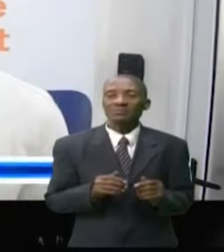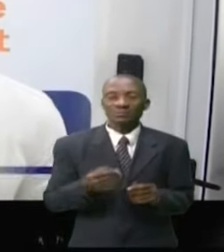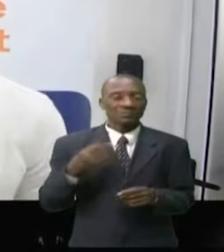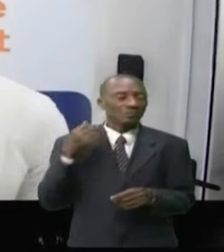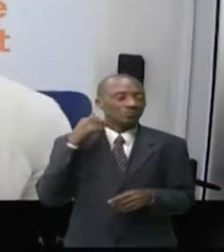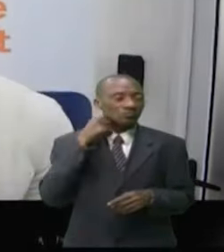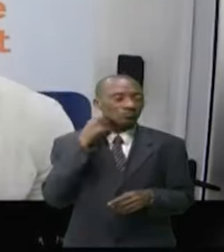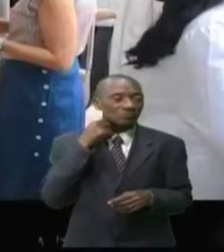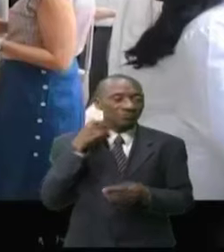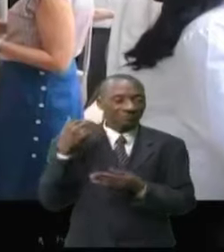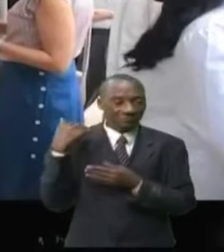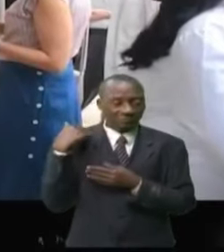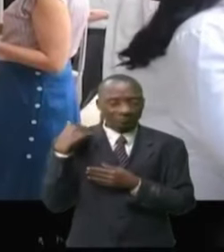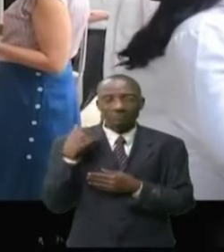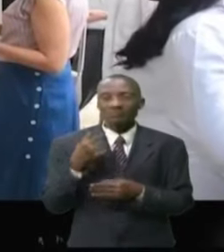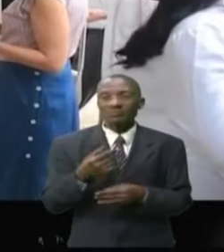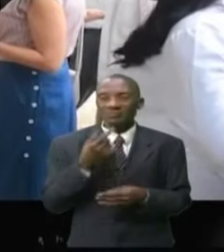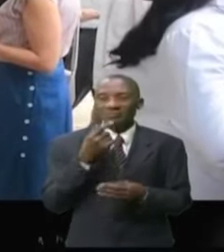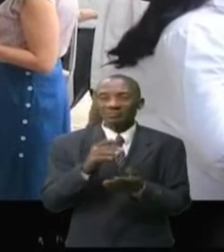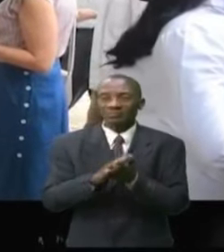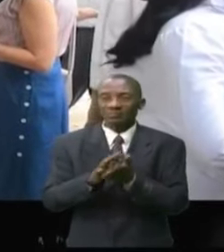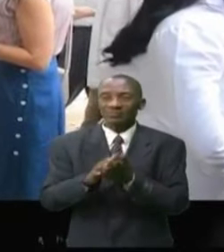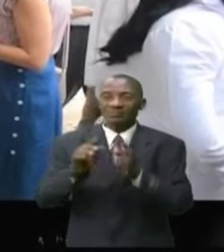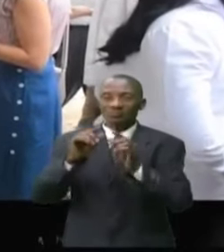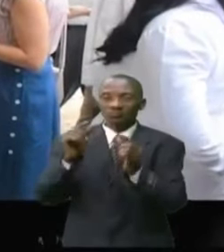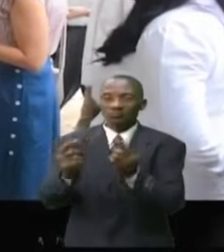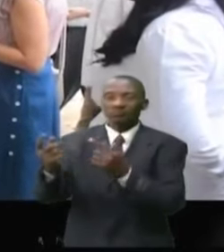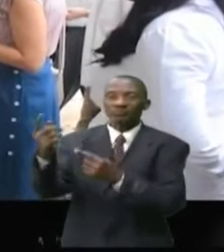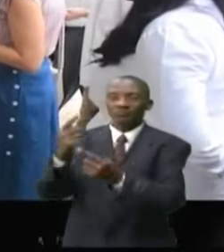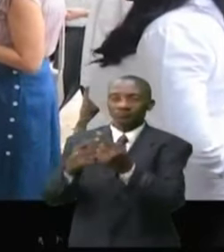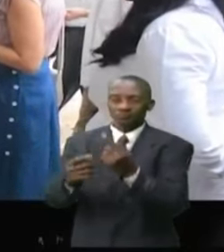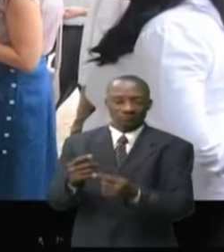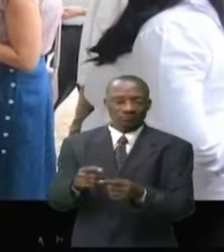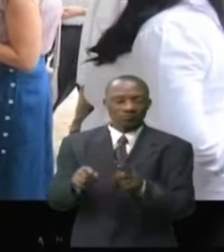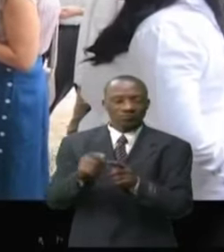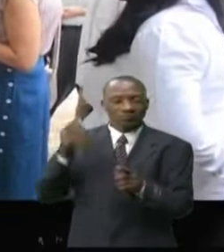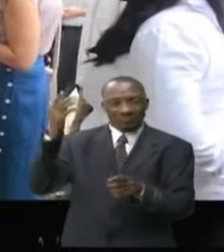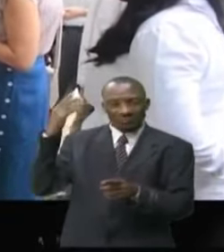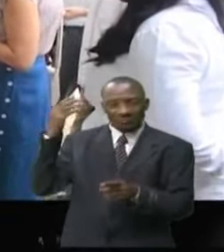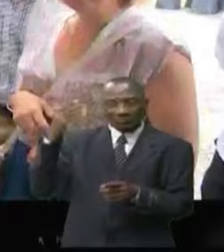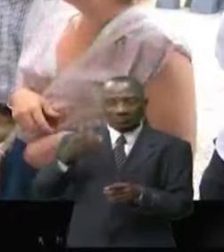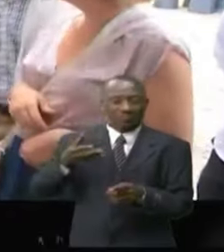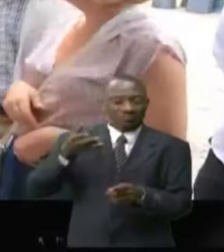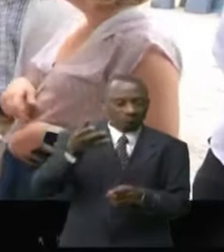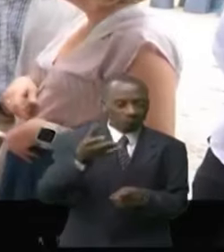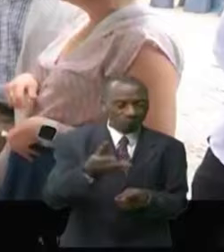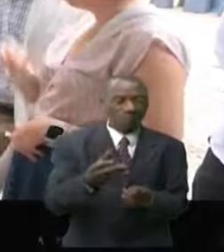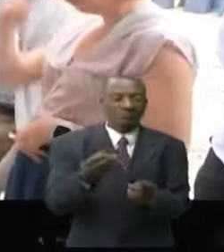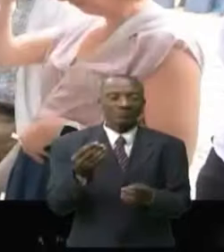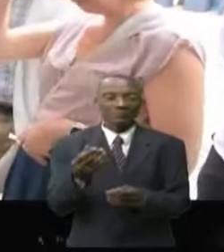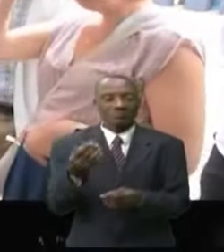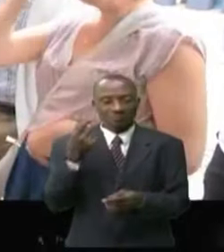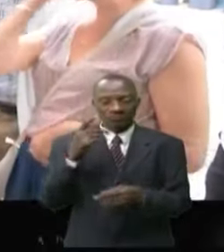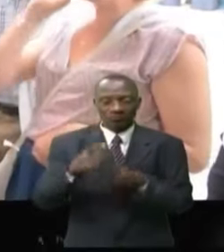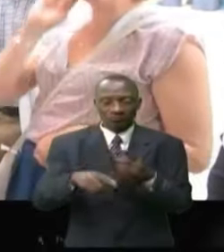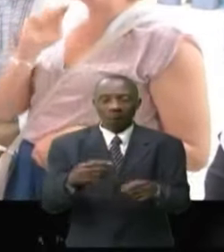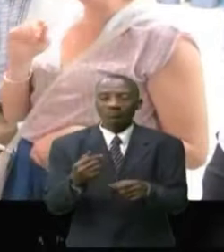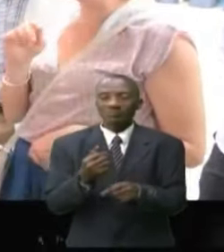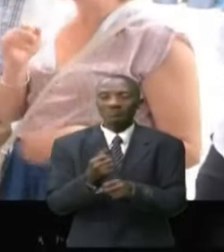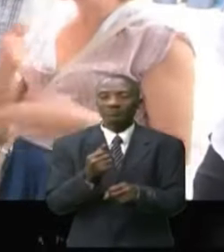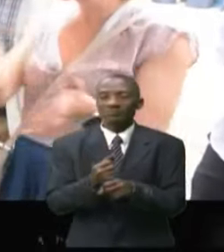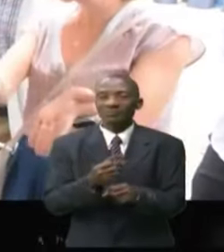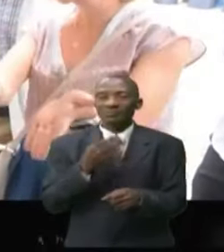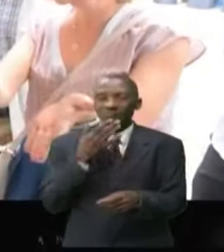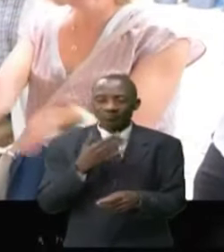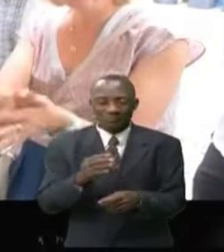ça soit la contraception que ça soit l'avortement que ça soit les violence sexuelles est basé sur le genre ils peuvent recevoir des services selon qu'ils le souhait au moment où il le